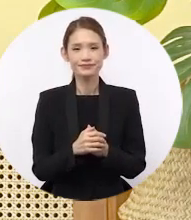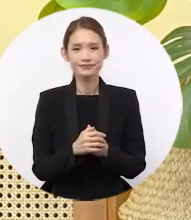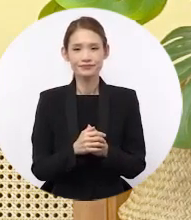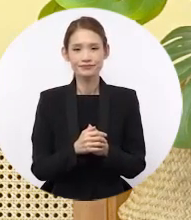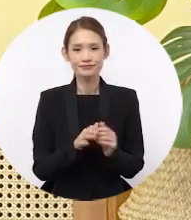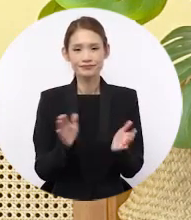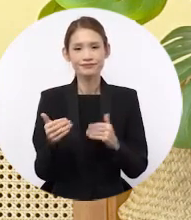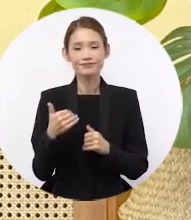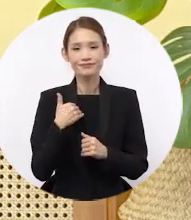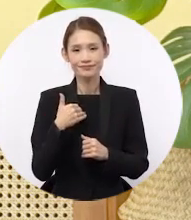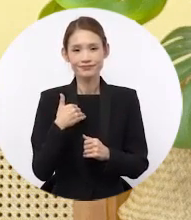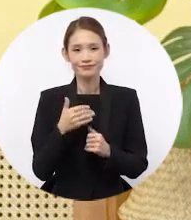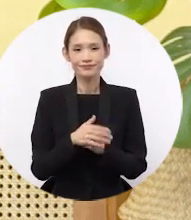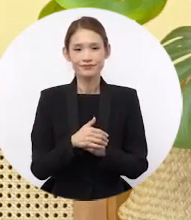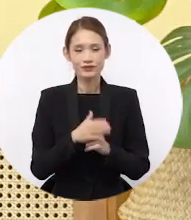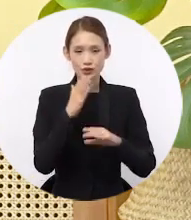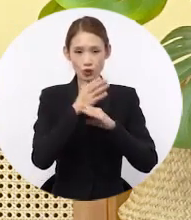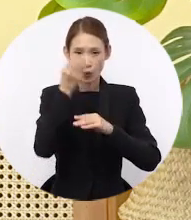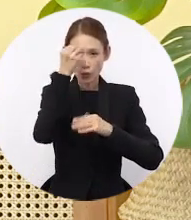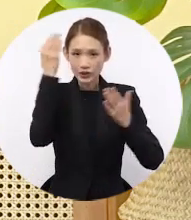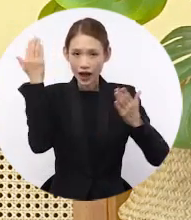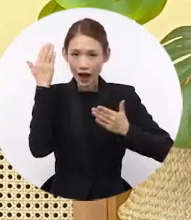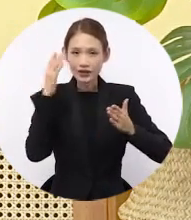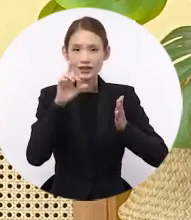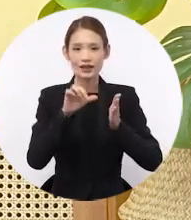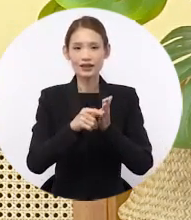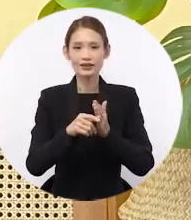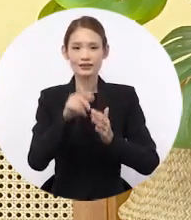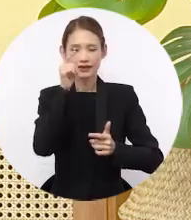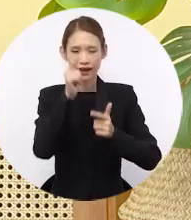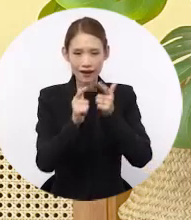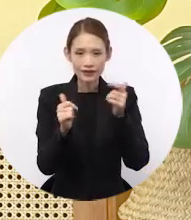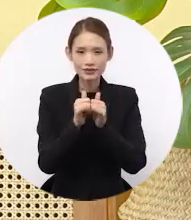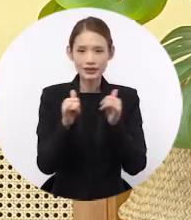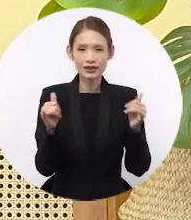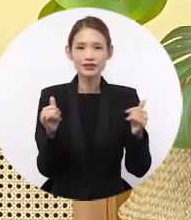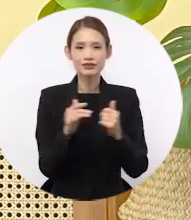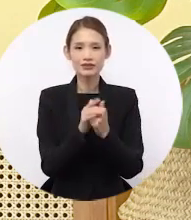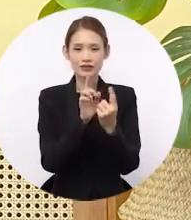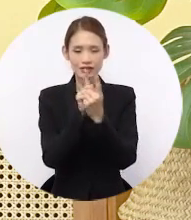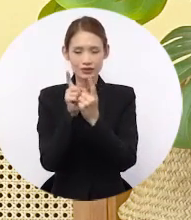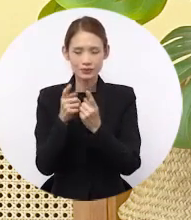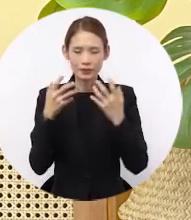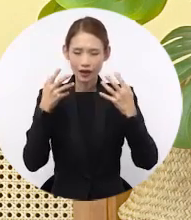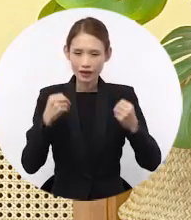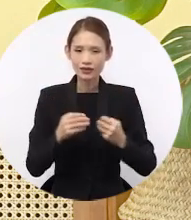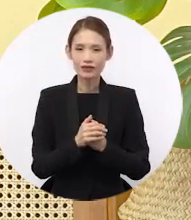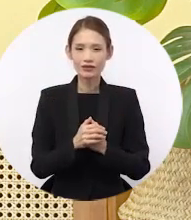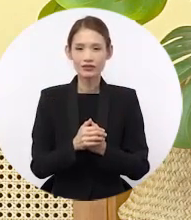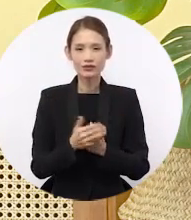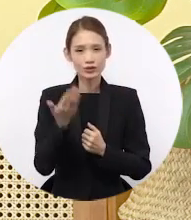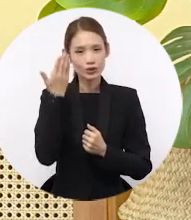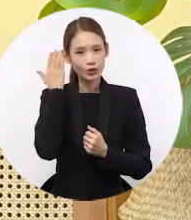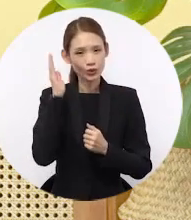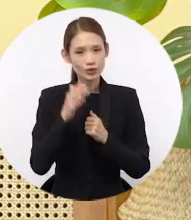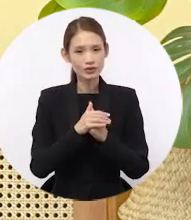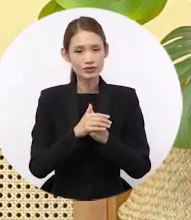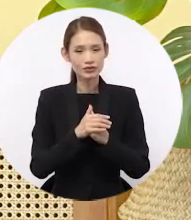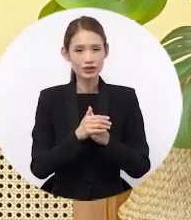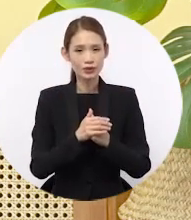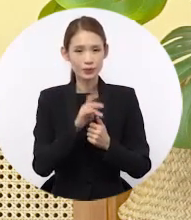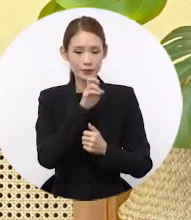같아요. 그래서 저는 이 중고등학교 시절부터 우리가 다양한 사람들을 좀 많이 만나보고 요새는